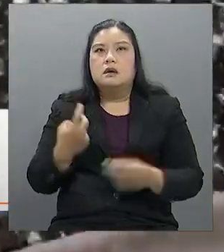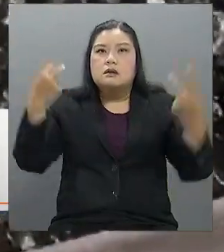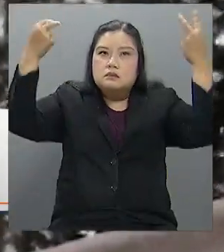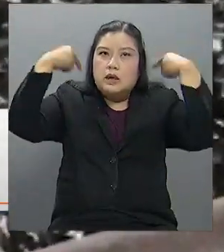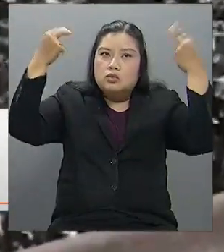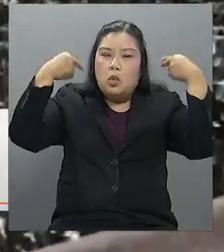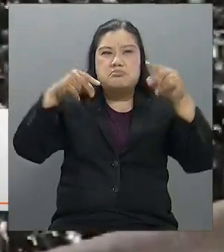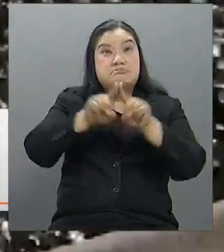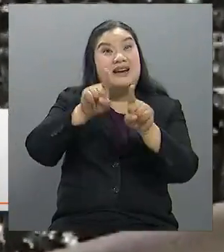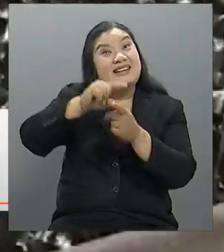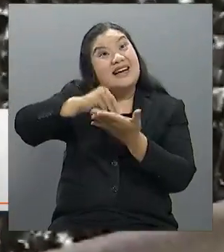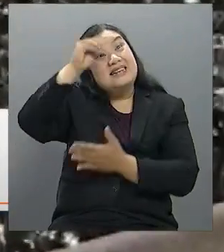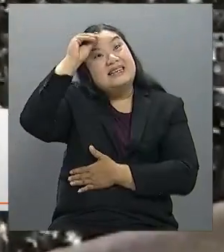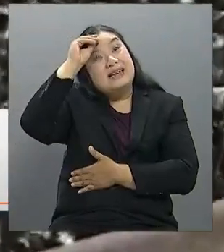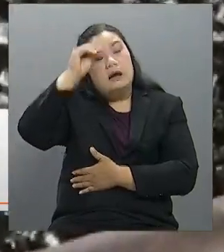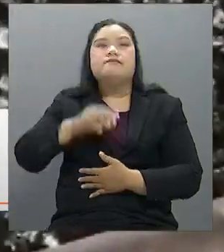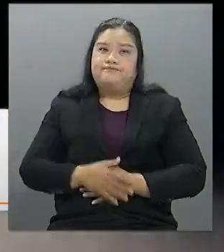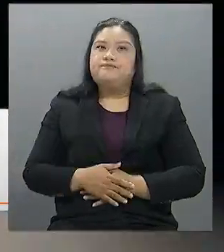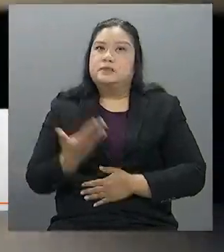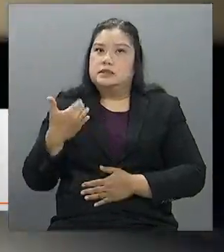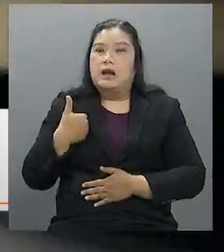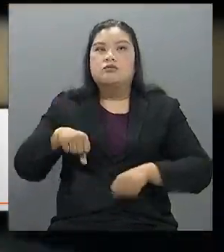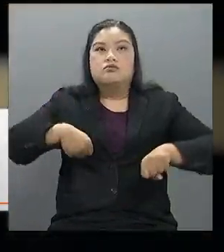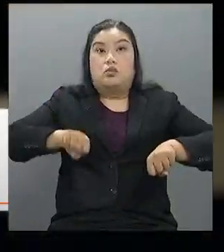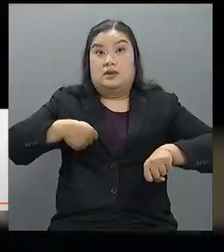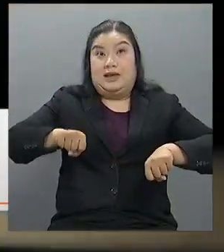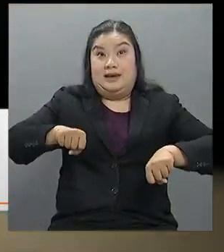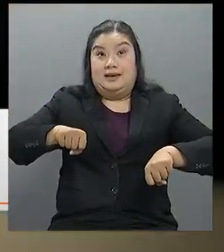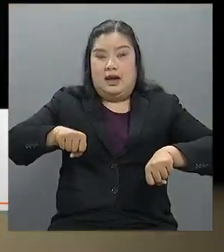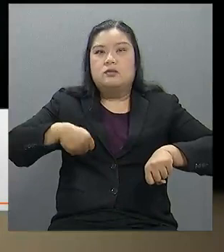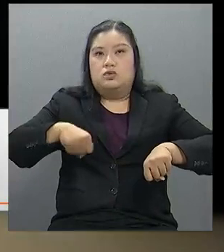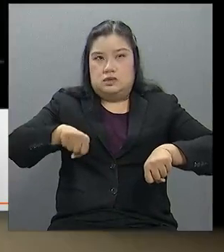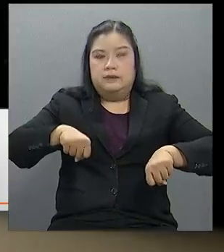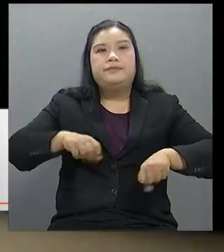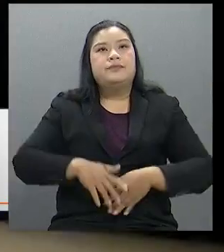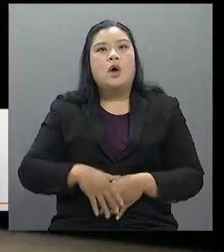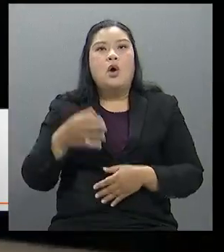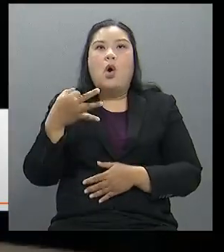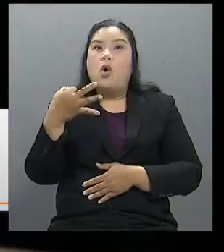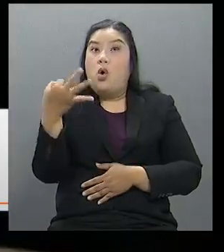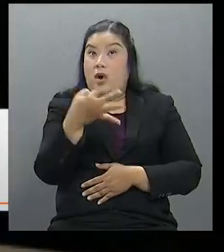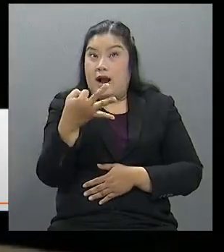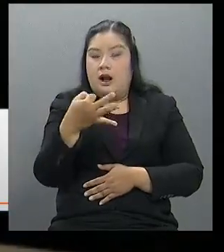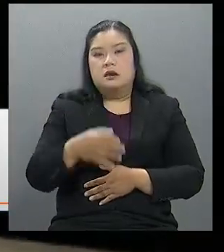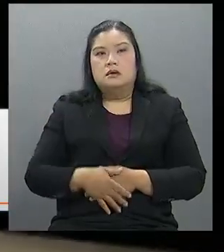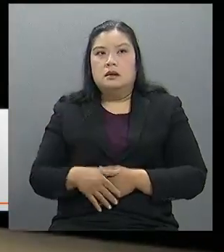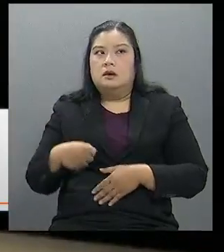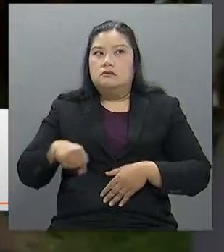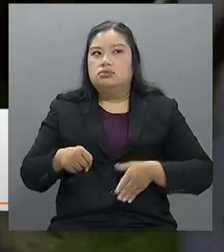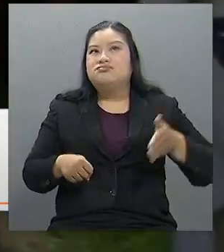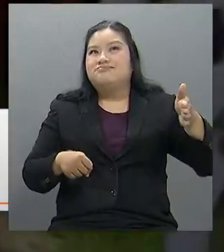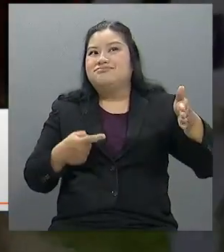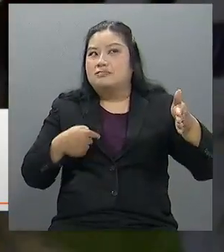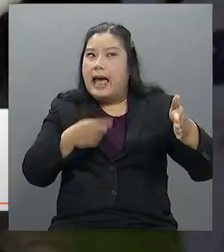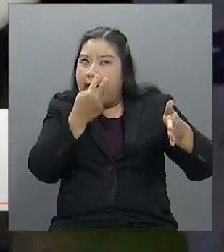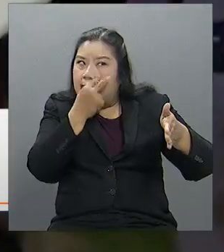ะมีรถจักรยานยนต์ Honda Wave 100ขับนะคอยดักอยู่1คันซึ่งหลังจากเกิดเหตุเนี่ยตัวเองแล้วก็คนขับรถอีก